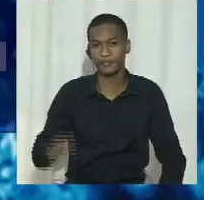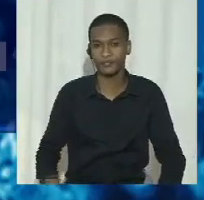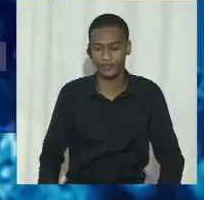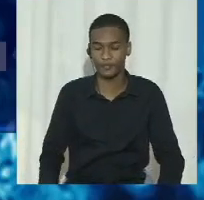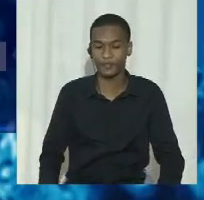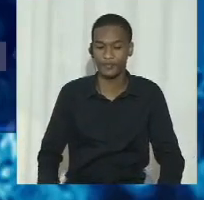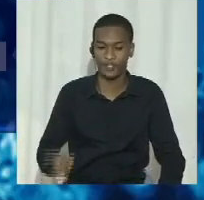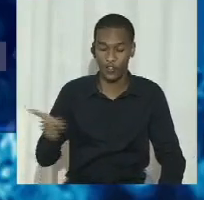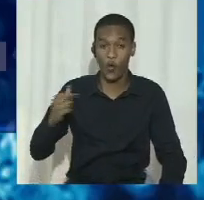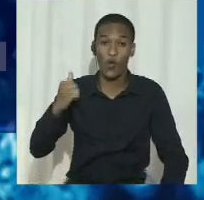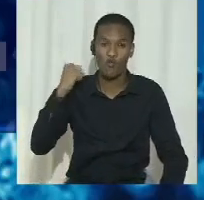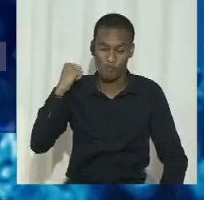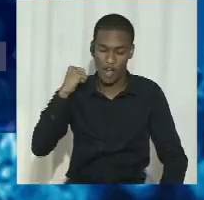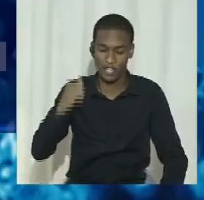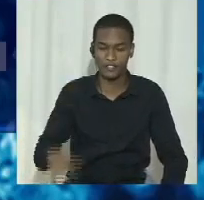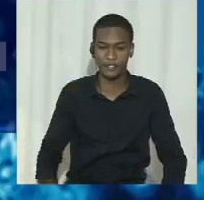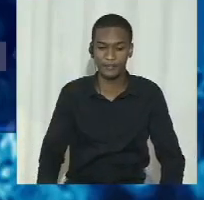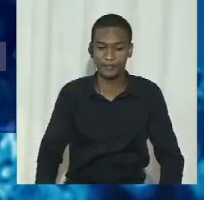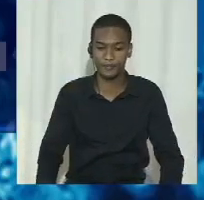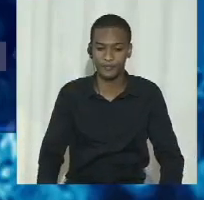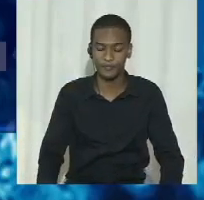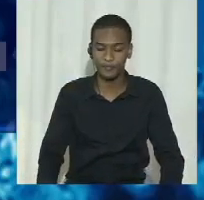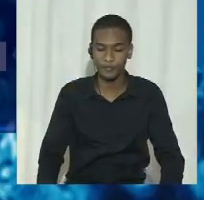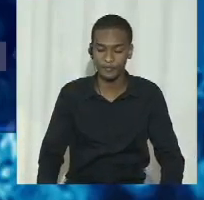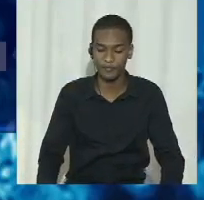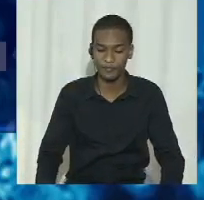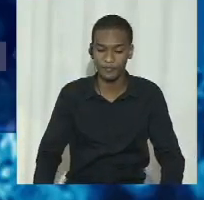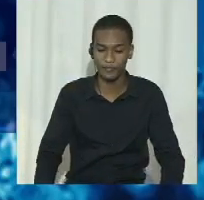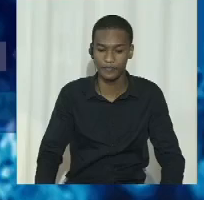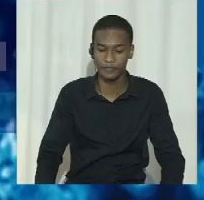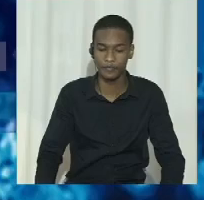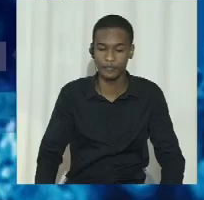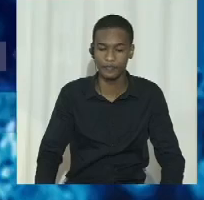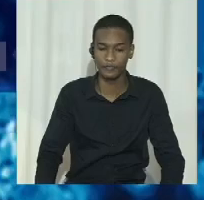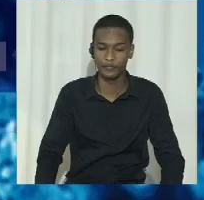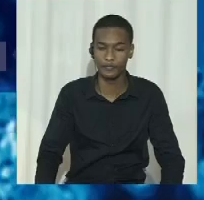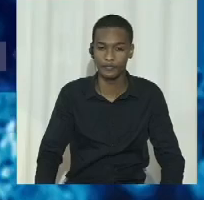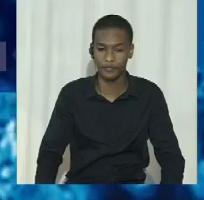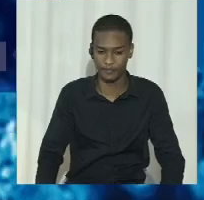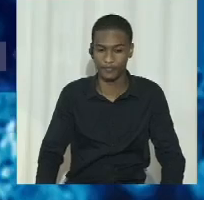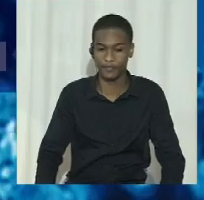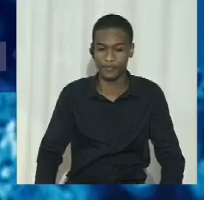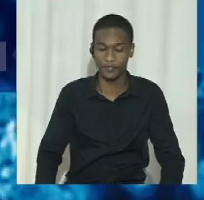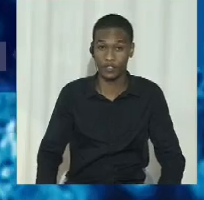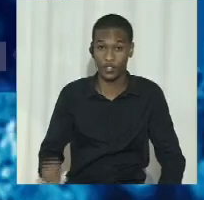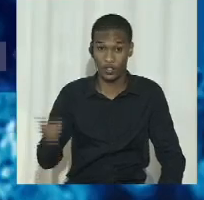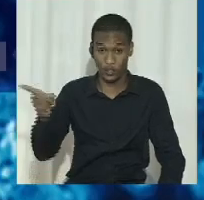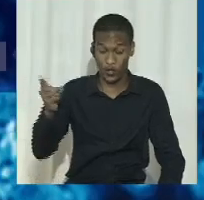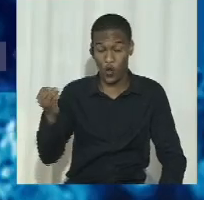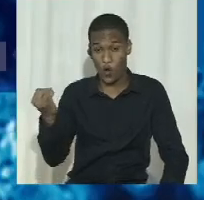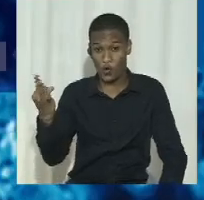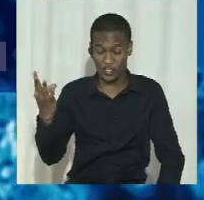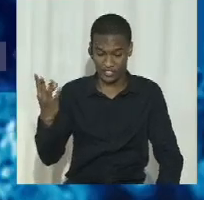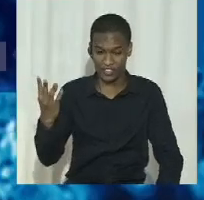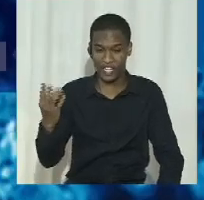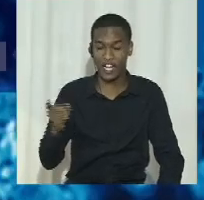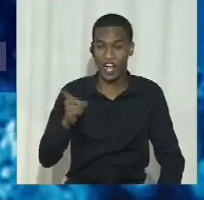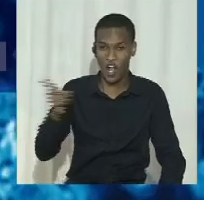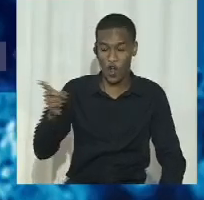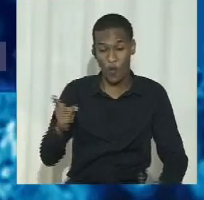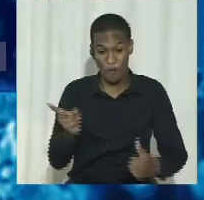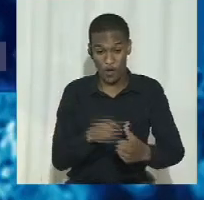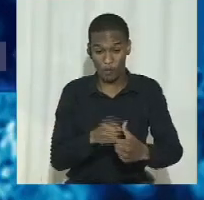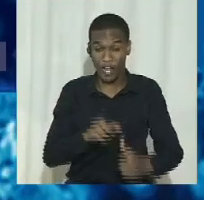hatramin'ny datiny 20 aprily 20 sy 20 toy izao kosa ireo antontany isa nanomboka